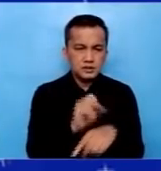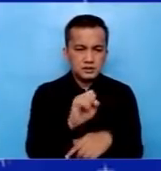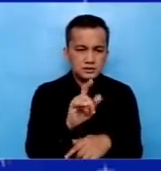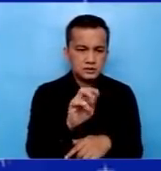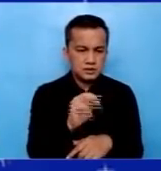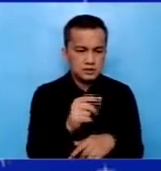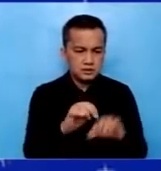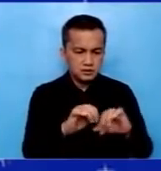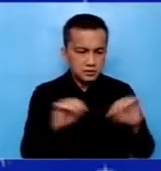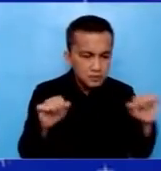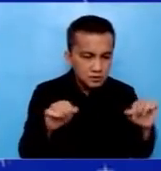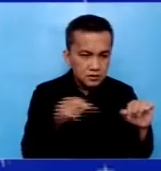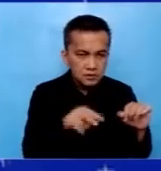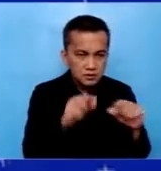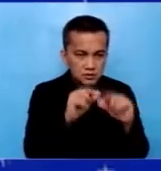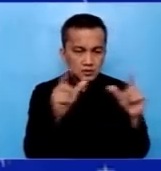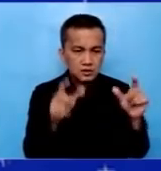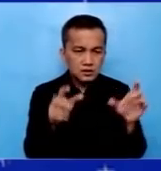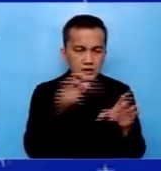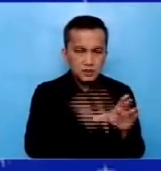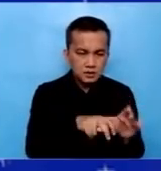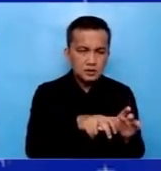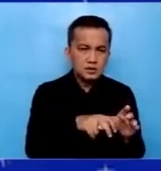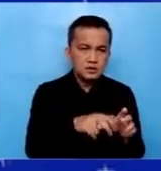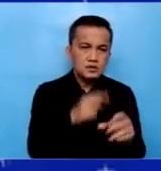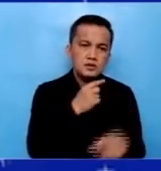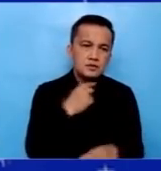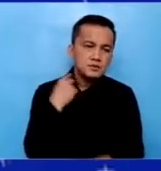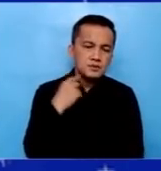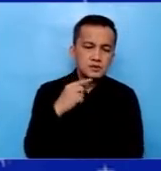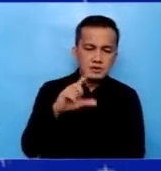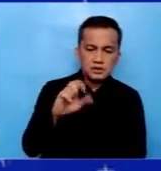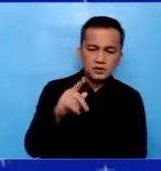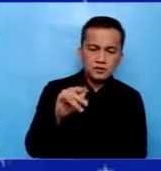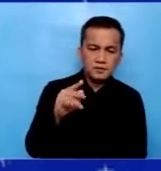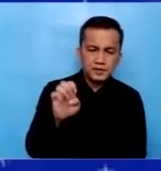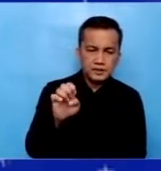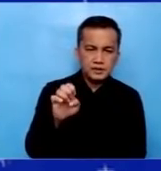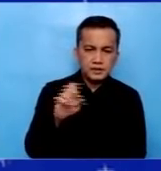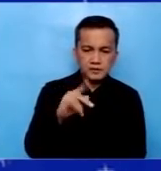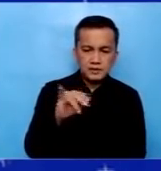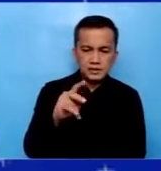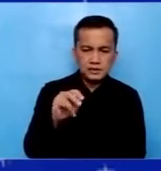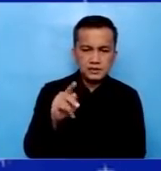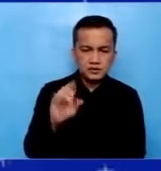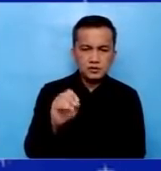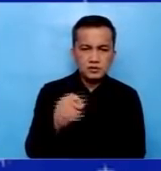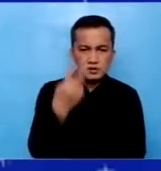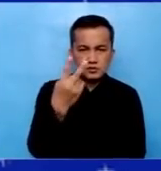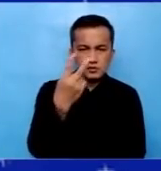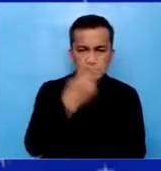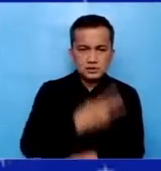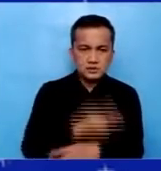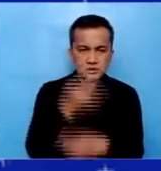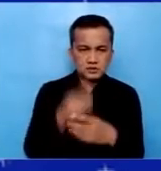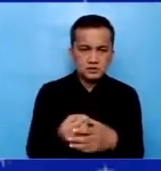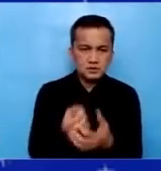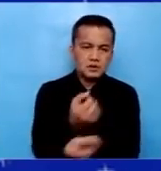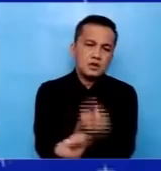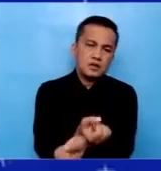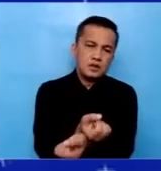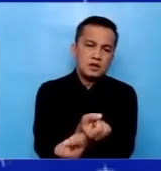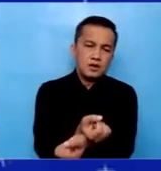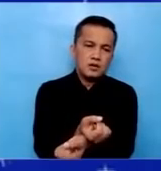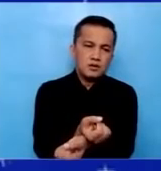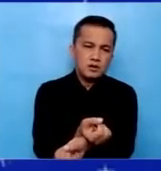nang makitang sakay ng sasakyan ang paring si Leo Bren Peregrino na dalawang araw nang nawawala. Nakagapos ang kanyang mga kamay at